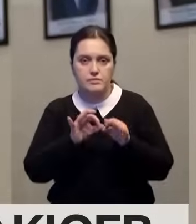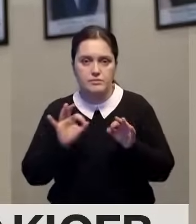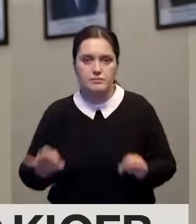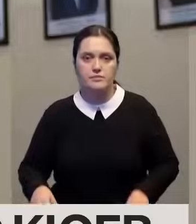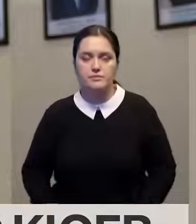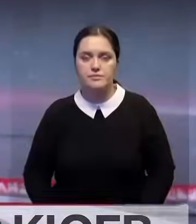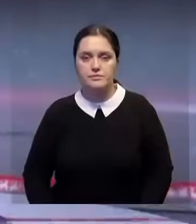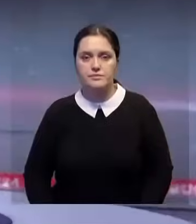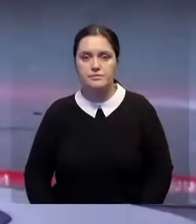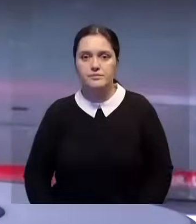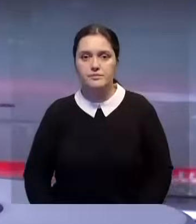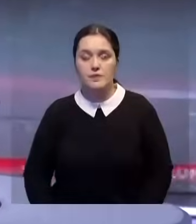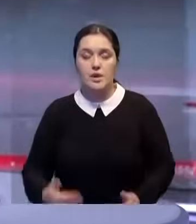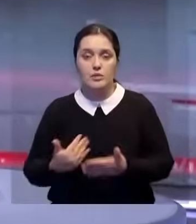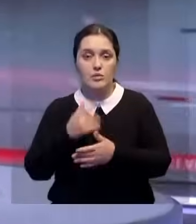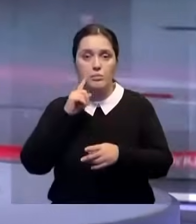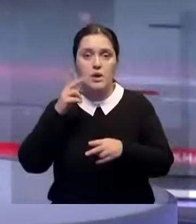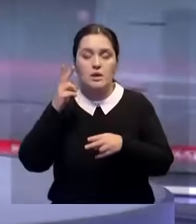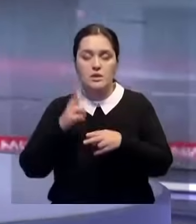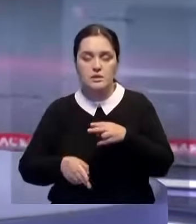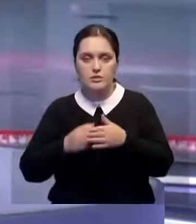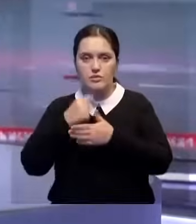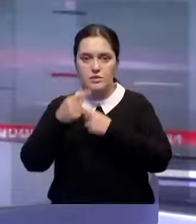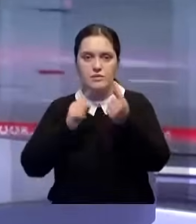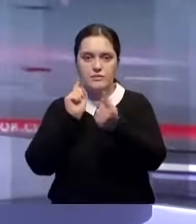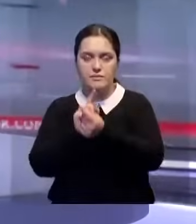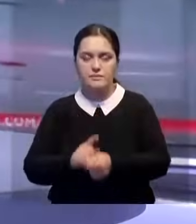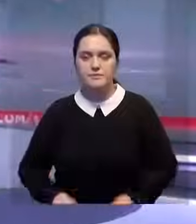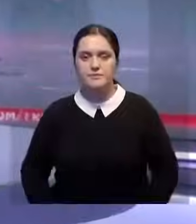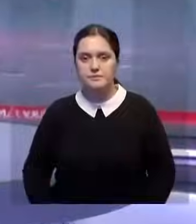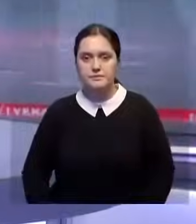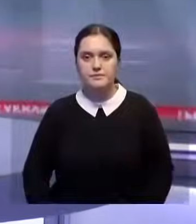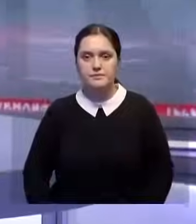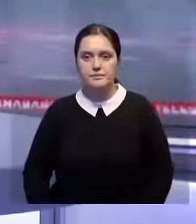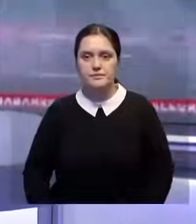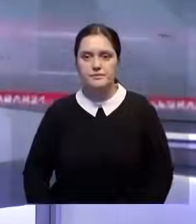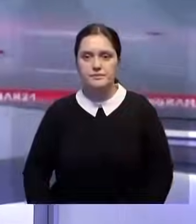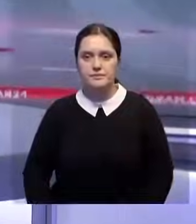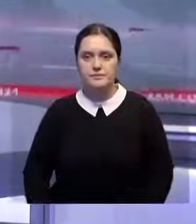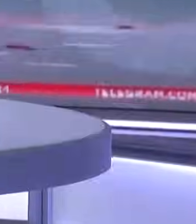На этом наш выпуск завершен. Спасибо, что были с нами. Всего доброго.